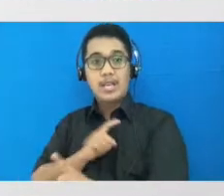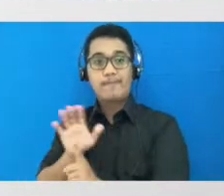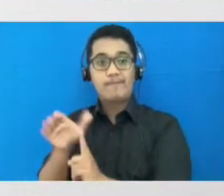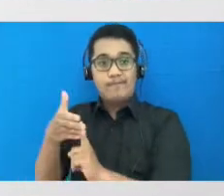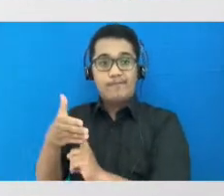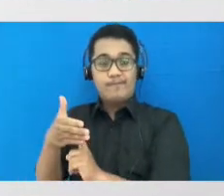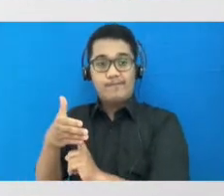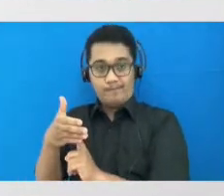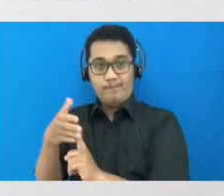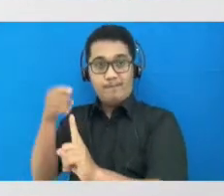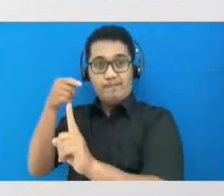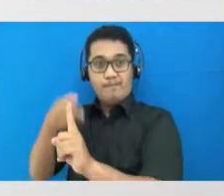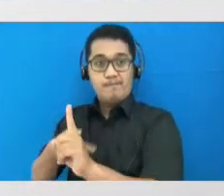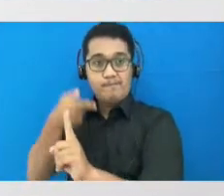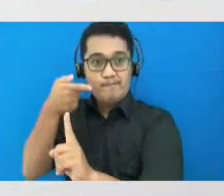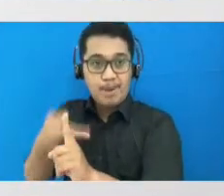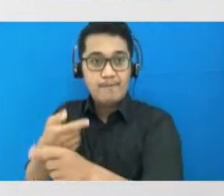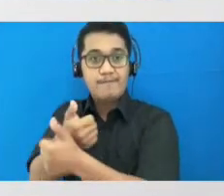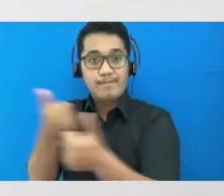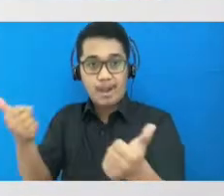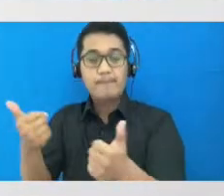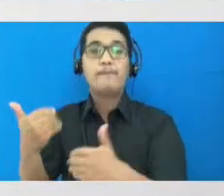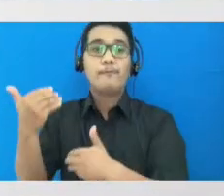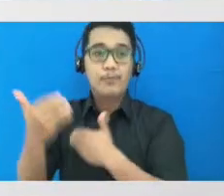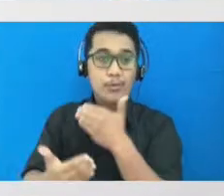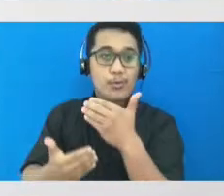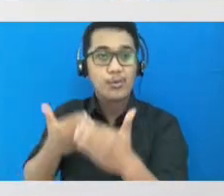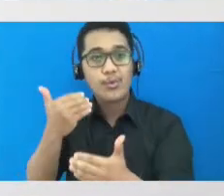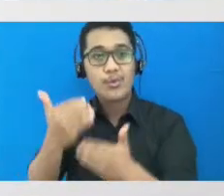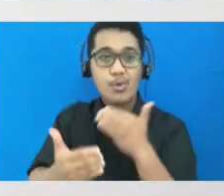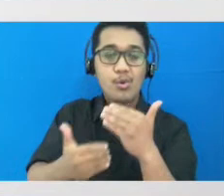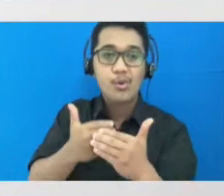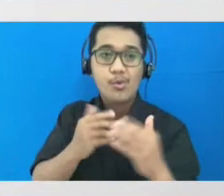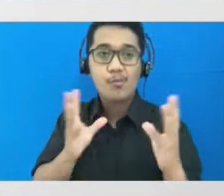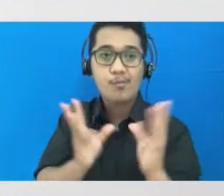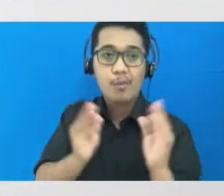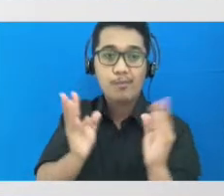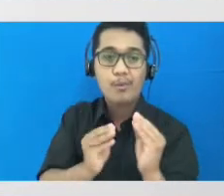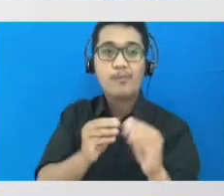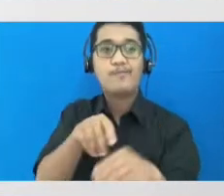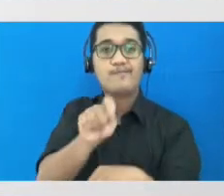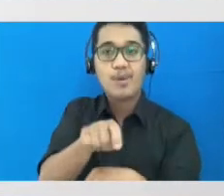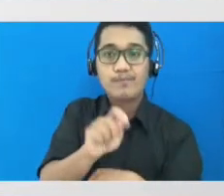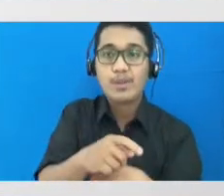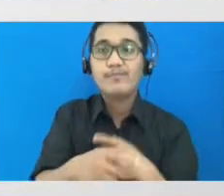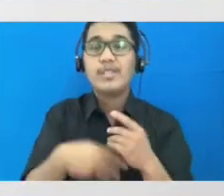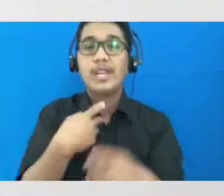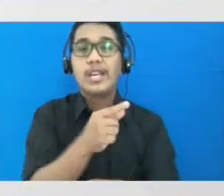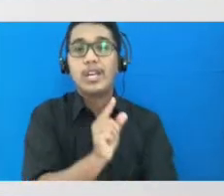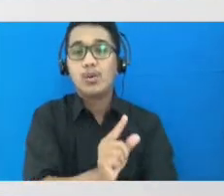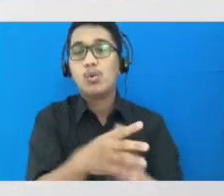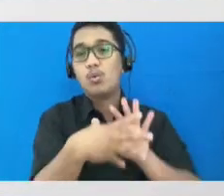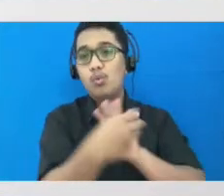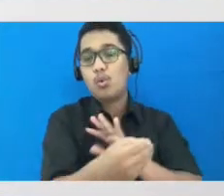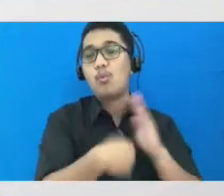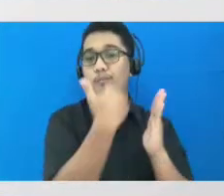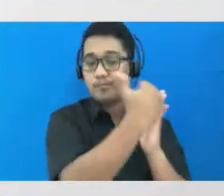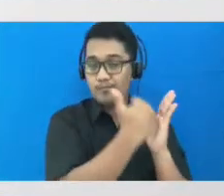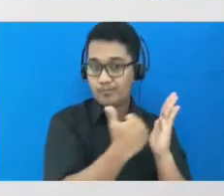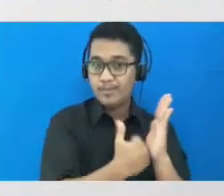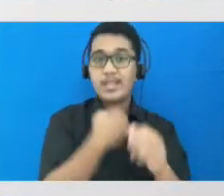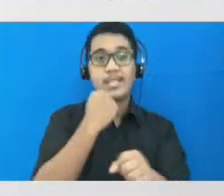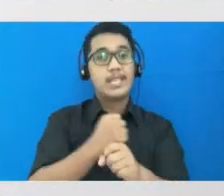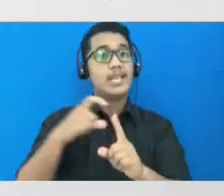sebelumnya. Setelah melalui proses legislasi, akhirnya EU mengadopsi EU General Data Protection Regulation atau EU